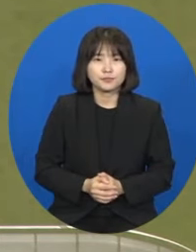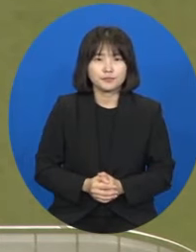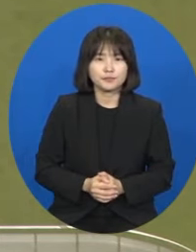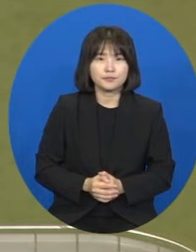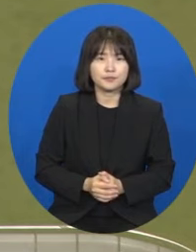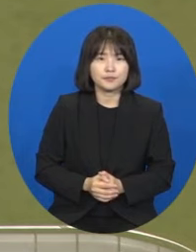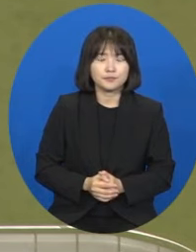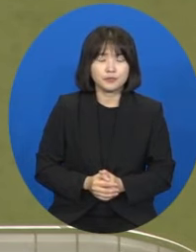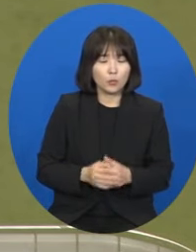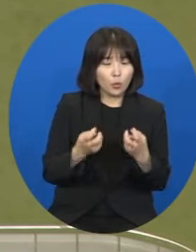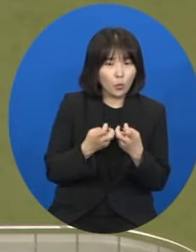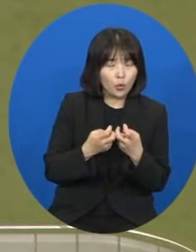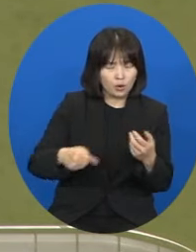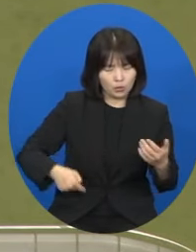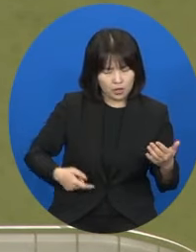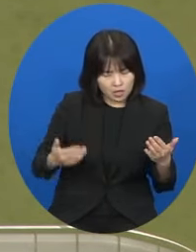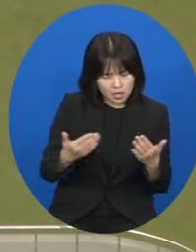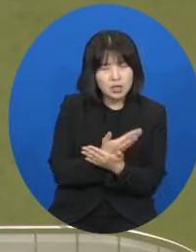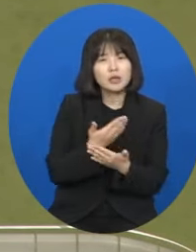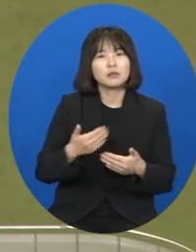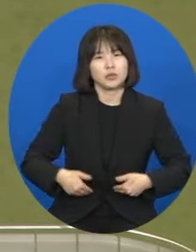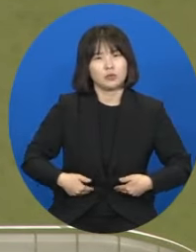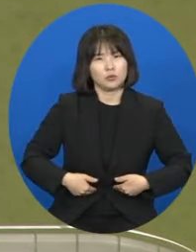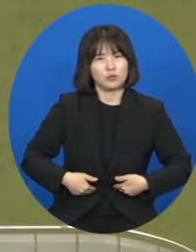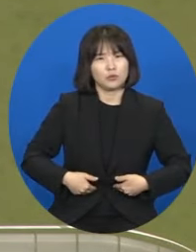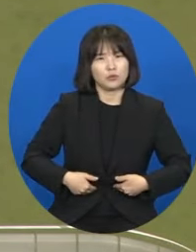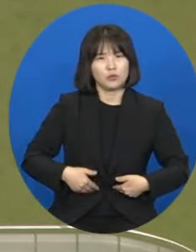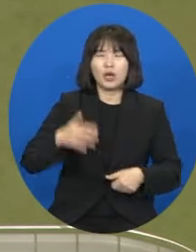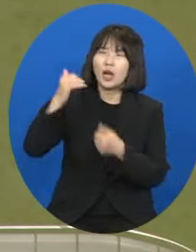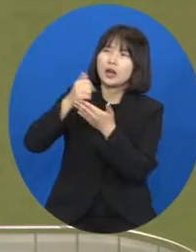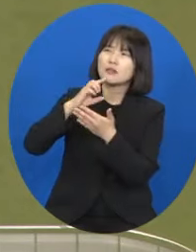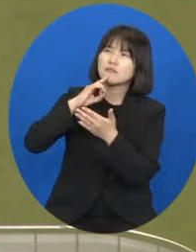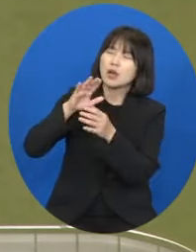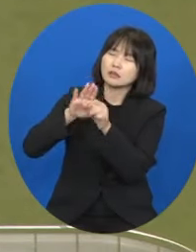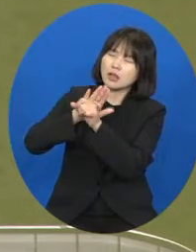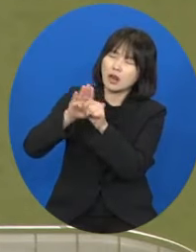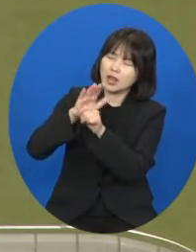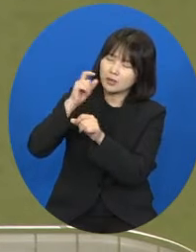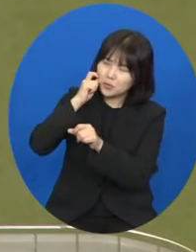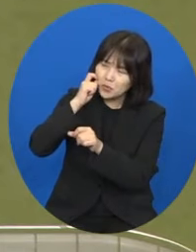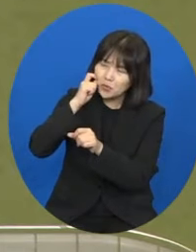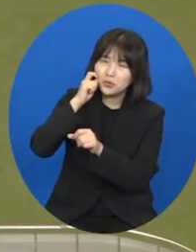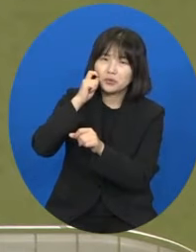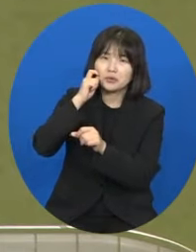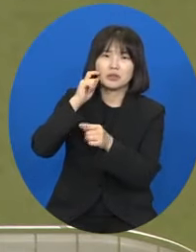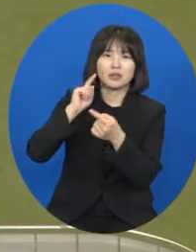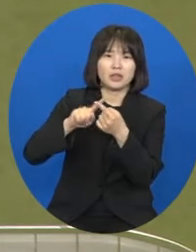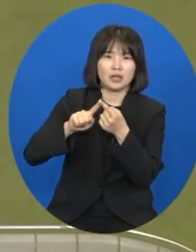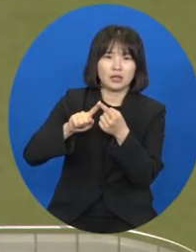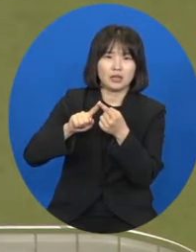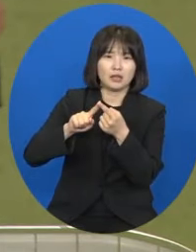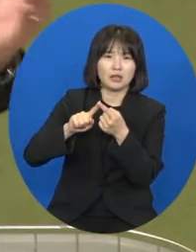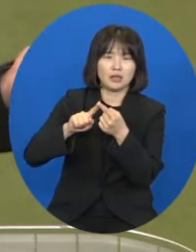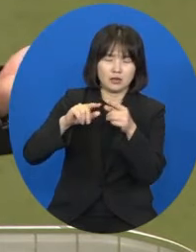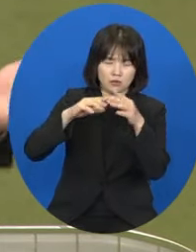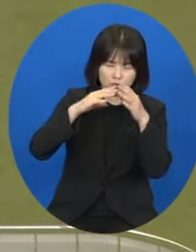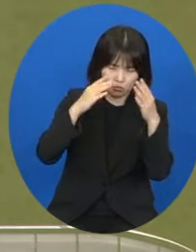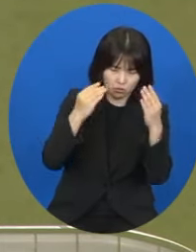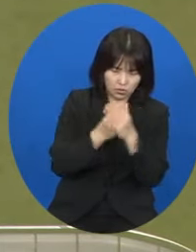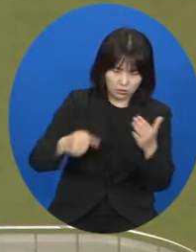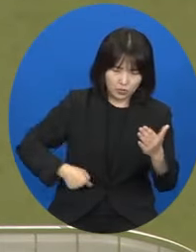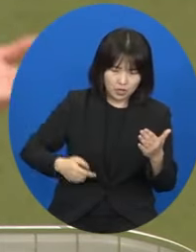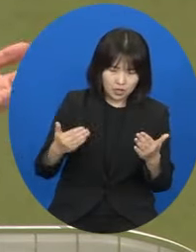있는가? 회개해야 된다는 겁니다. 아, 내가 하나님만을 사랑하지 못했구나 라고 하면서 온전한 회개를